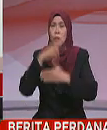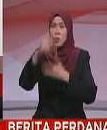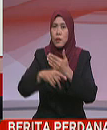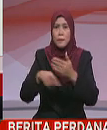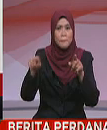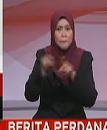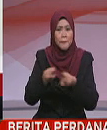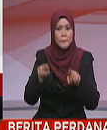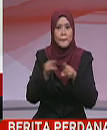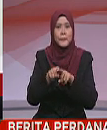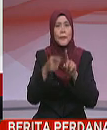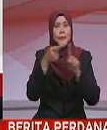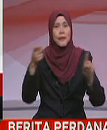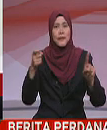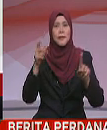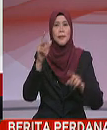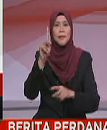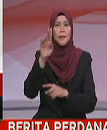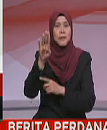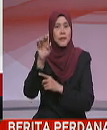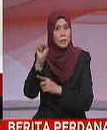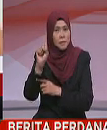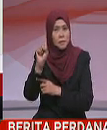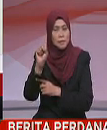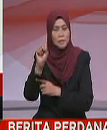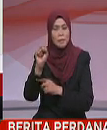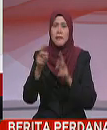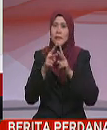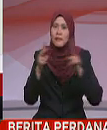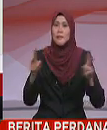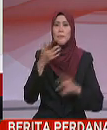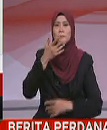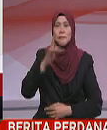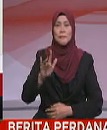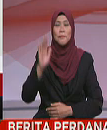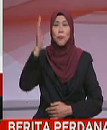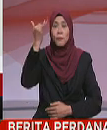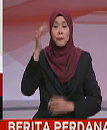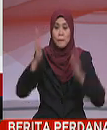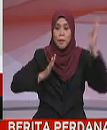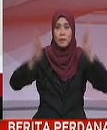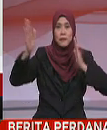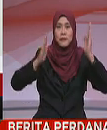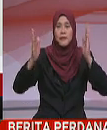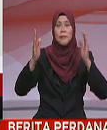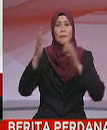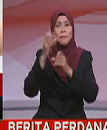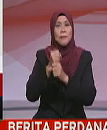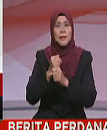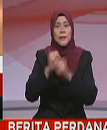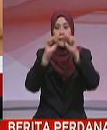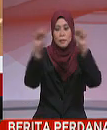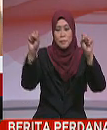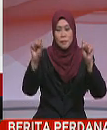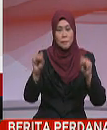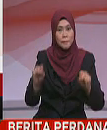seumpama ni kan yang daripada Kementerian Belia dan Sukan, kita sangat bertuah di Malaysia sebab kita dapat satu